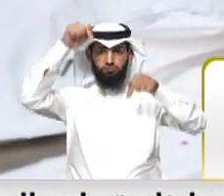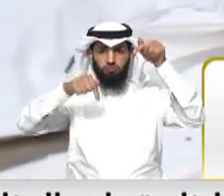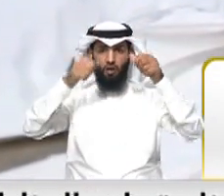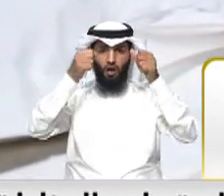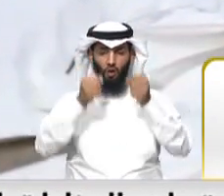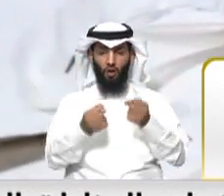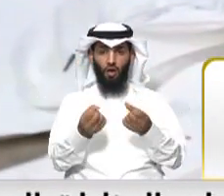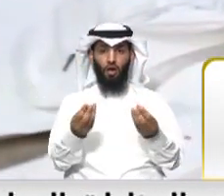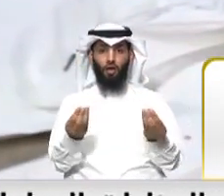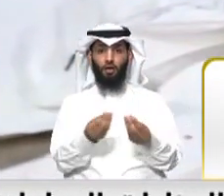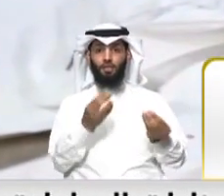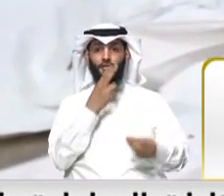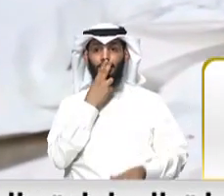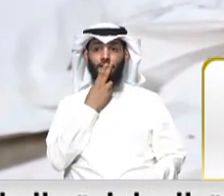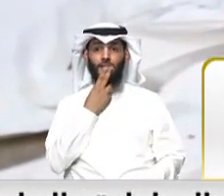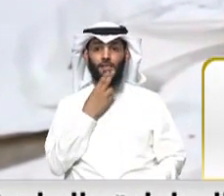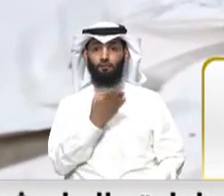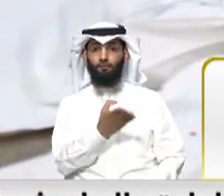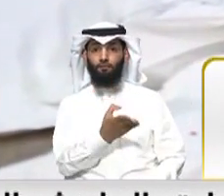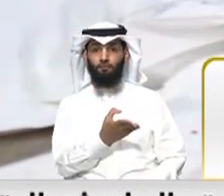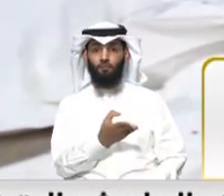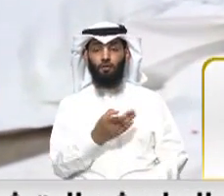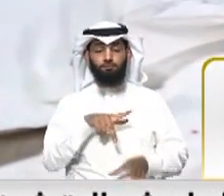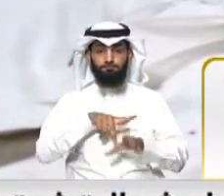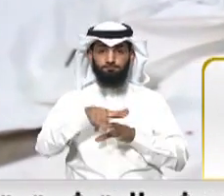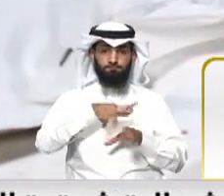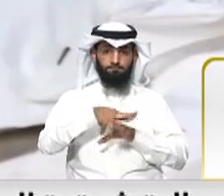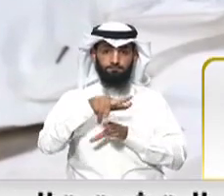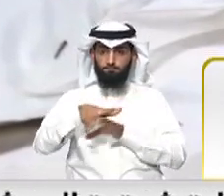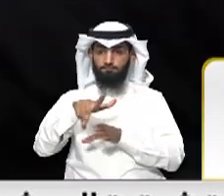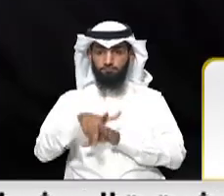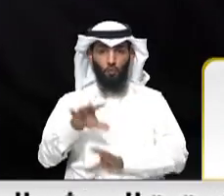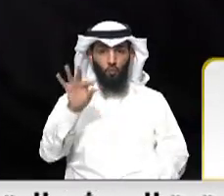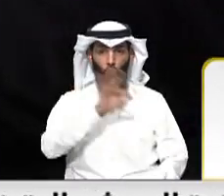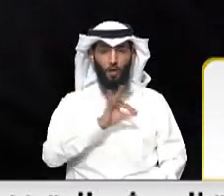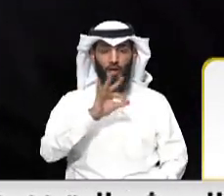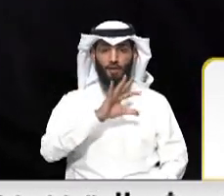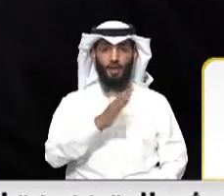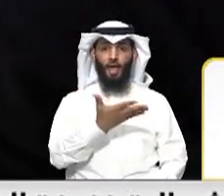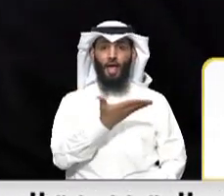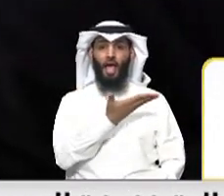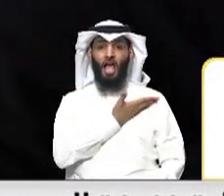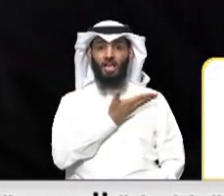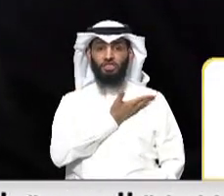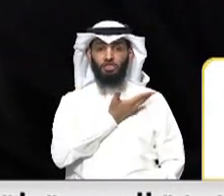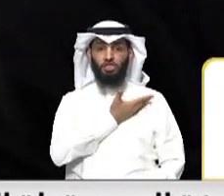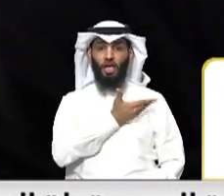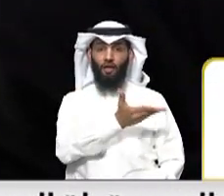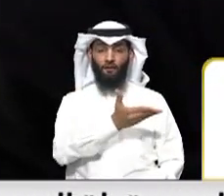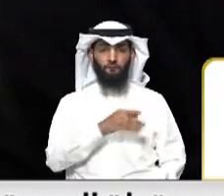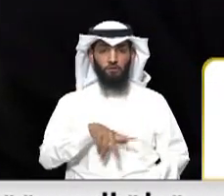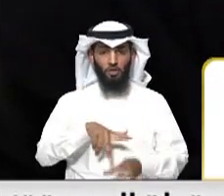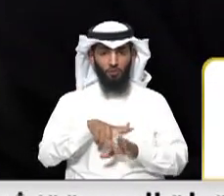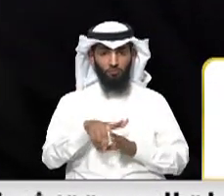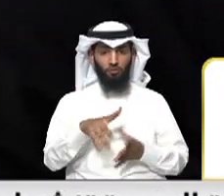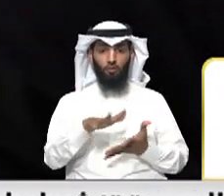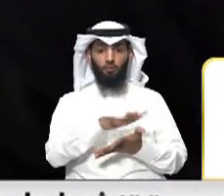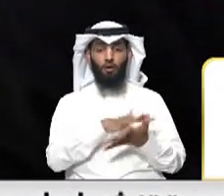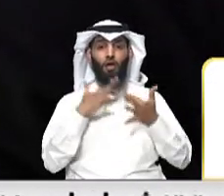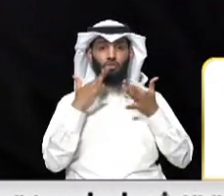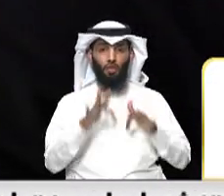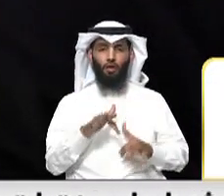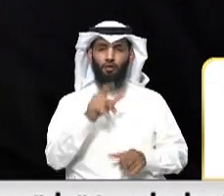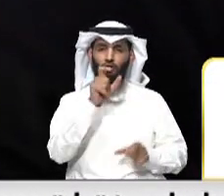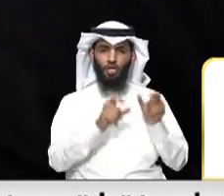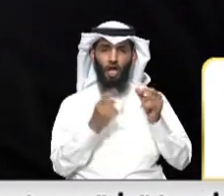الأبرياء، فمخيم النصيرات وسط قطاع غزة شهد مجزرة دامية راح ضحيتها عشرات